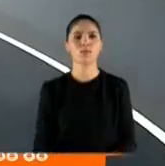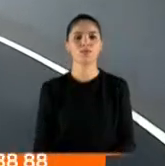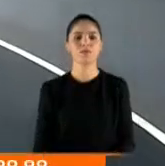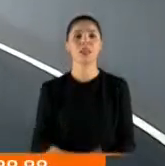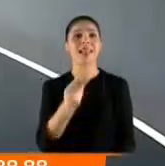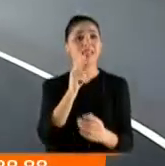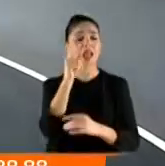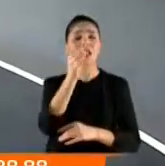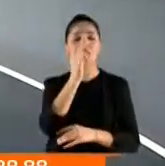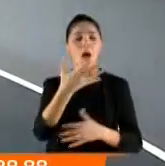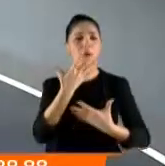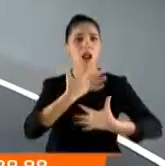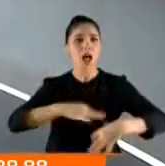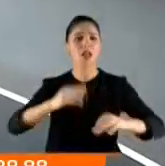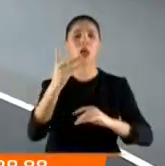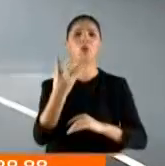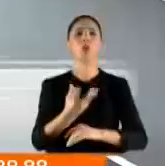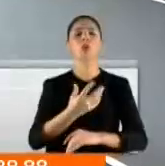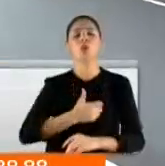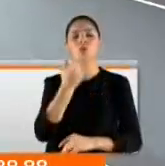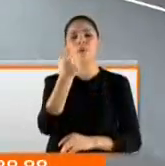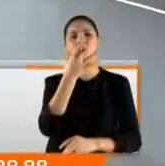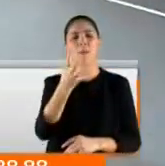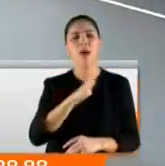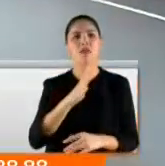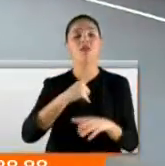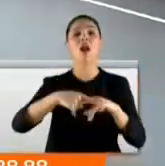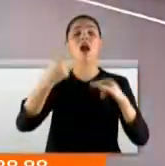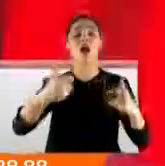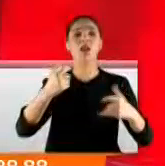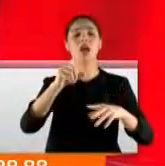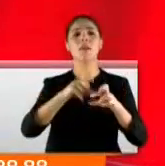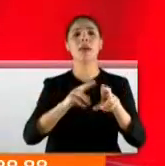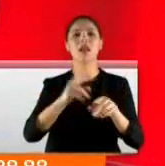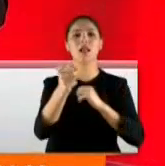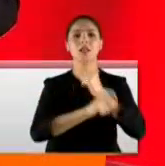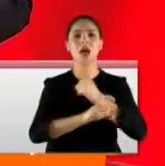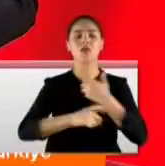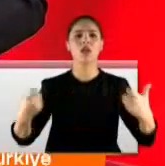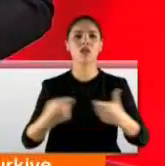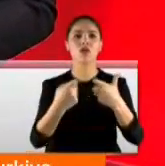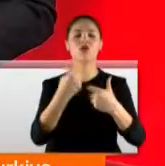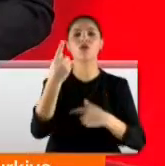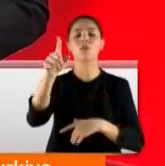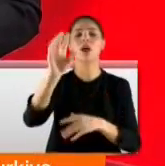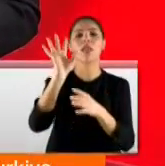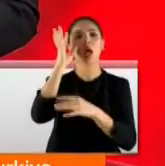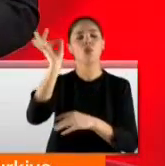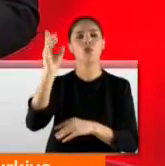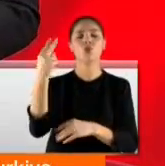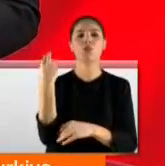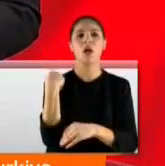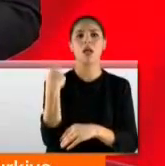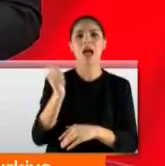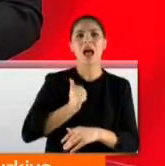bu dünyadaki bütün hazırlanırken gelen acı bir haber de var Bu akşam Hakkari'de PKK'lı teröristlerle çıkan çatışmada 1 uzman çavuş